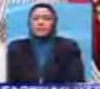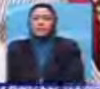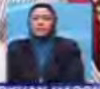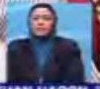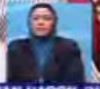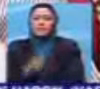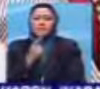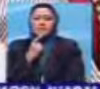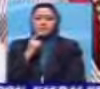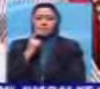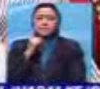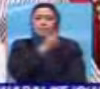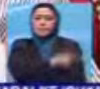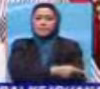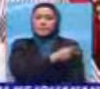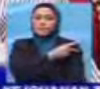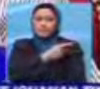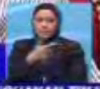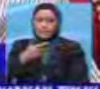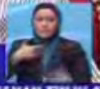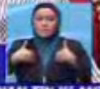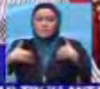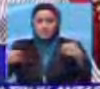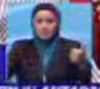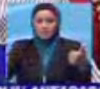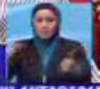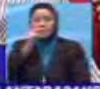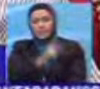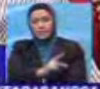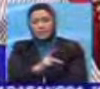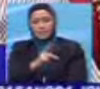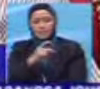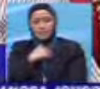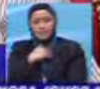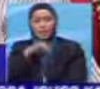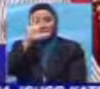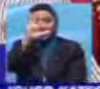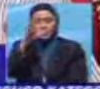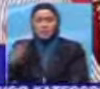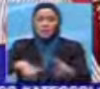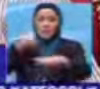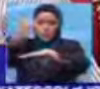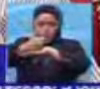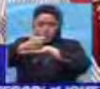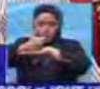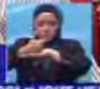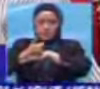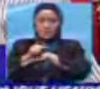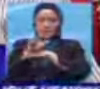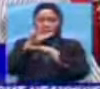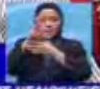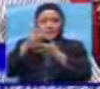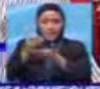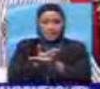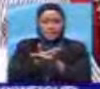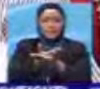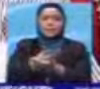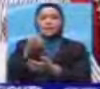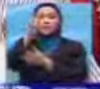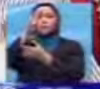KK Klinik Kesihatan, ada 5 yang kita nak bina. Tiga baru dan 2